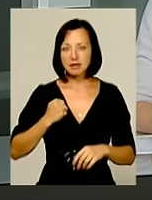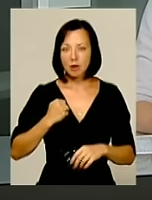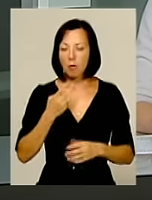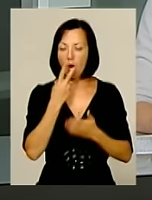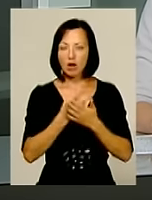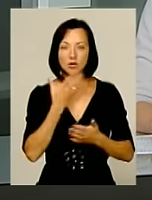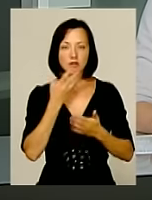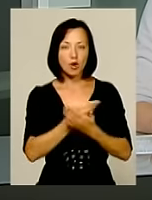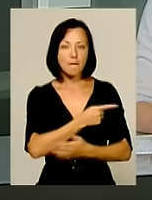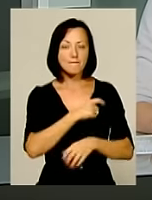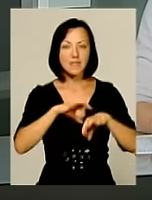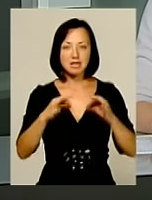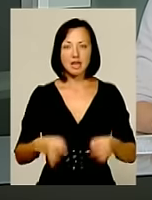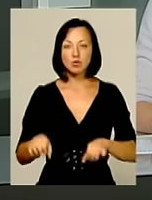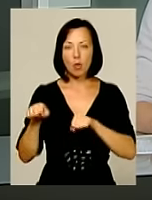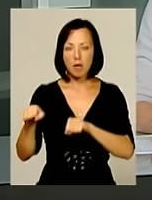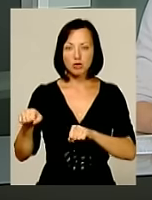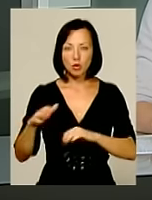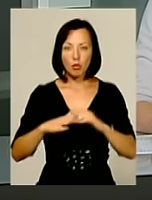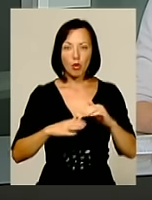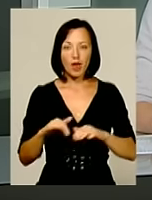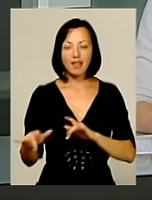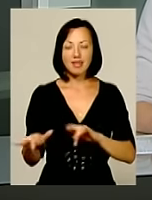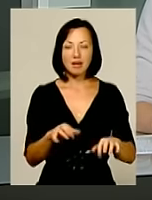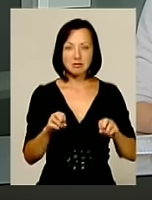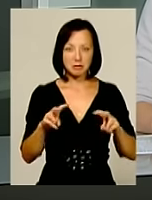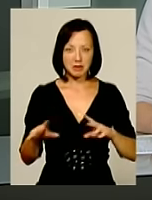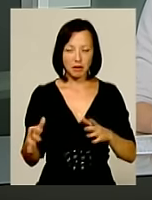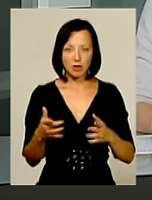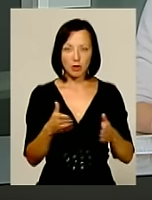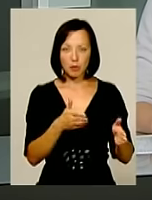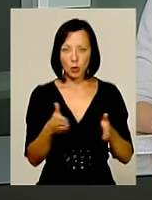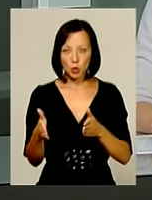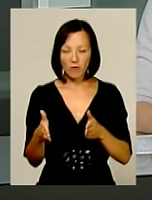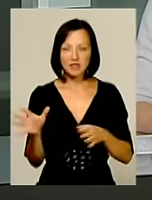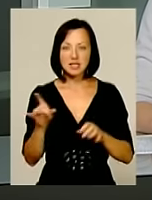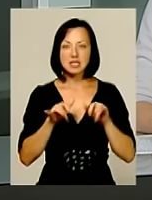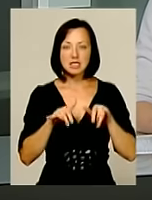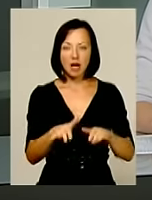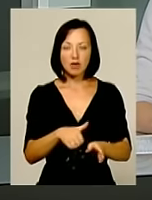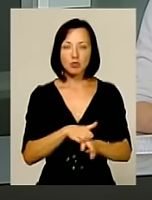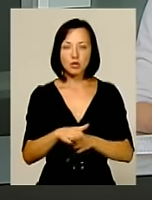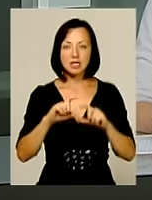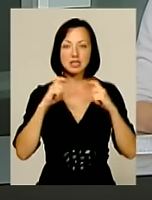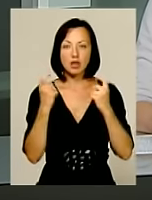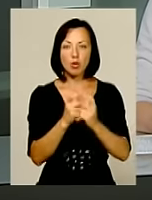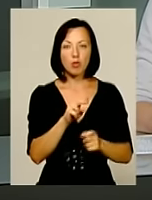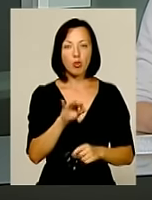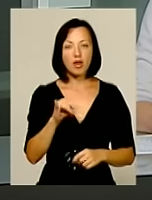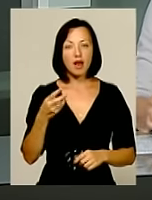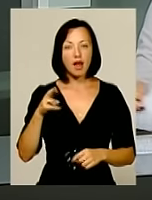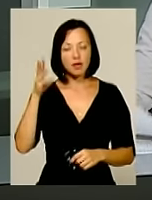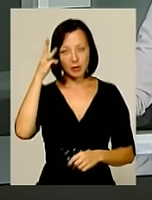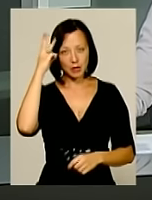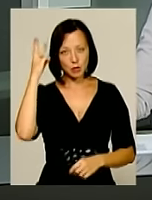майстерність з рукопашного бою та тактику спеціальної дії. Нагадую, усі заходи відбудуться на стадіоні Поділля, що в обласному